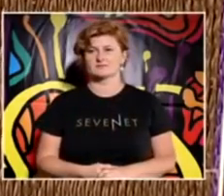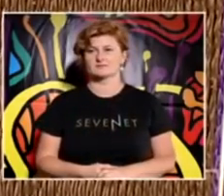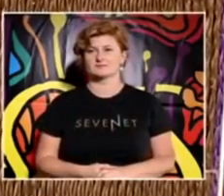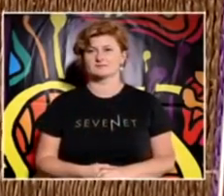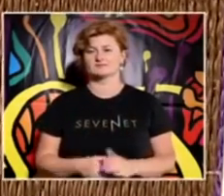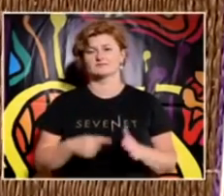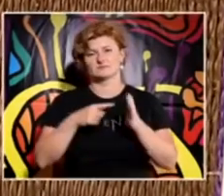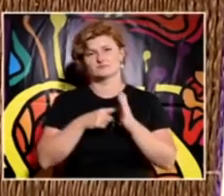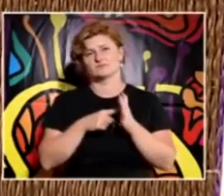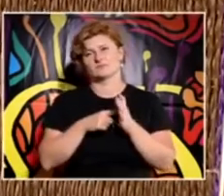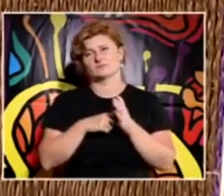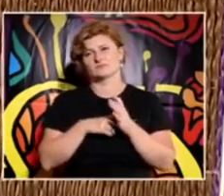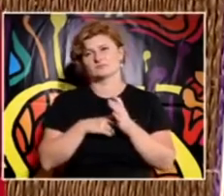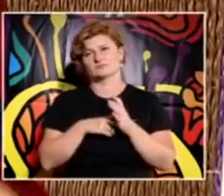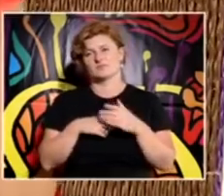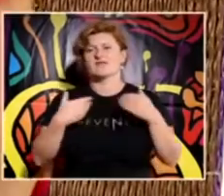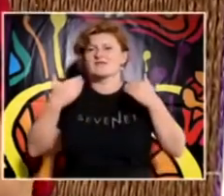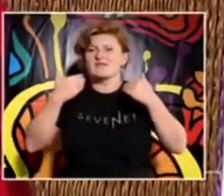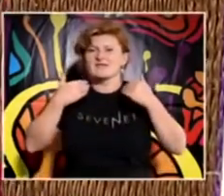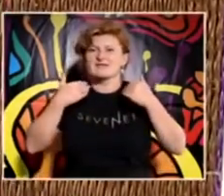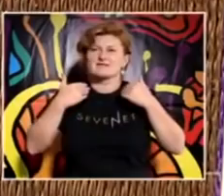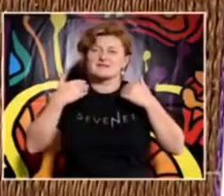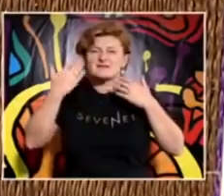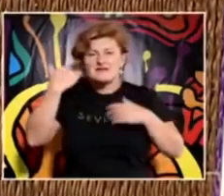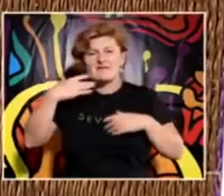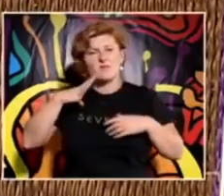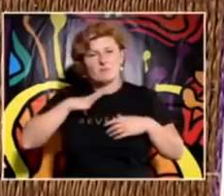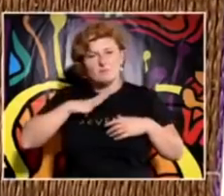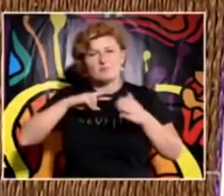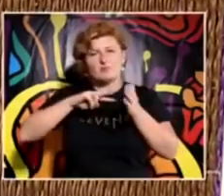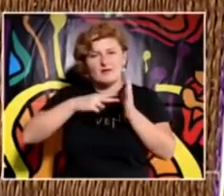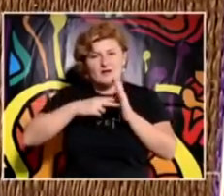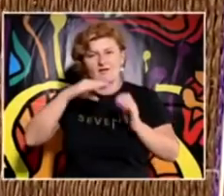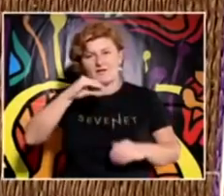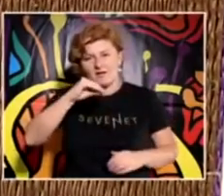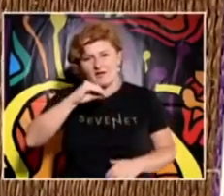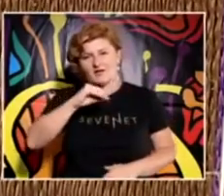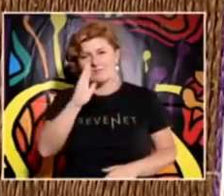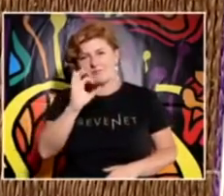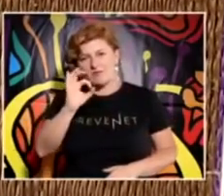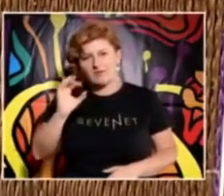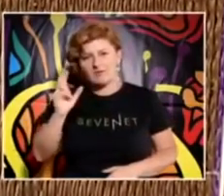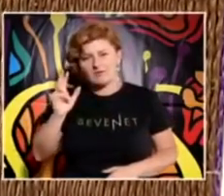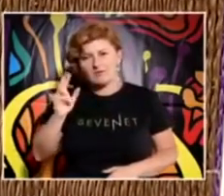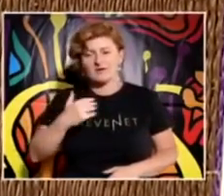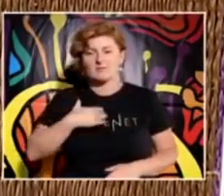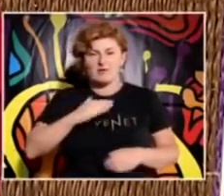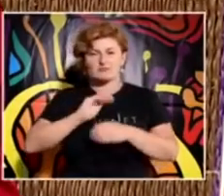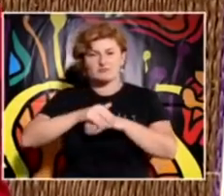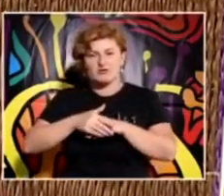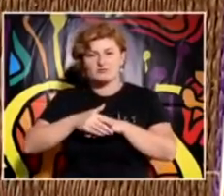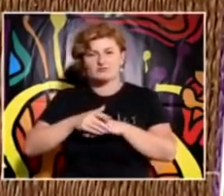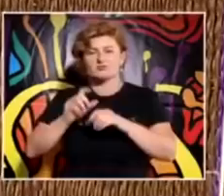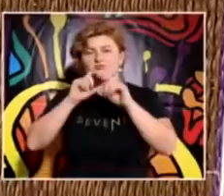Też nie chciałam jej tak po prostu napisać, miałam jakiś w głowie plan, e-book, ale miałam to szczęście, że zgłosiła się do mnie, no moim